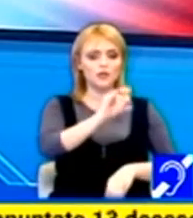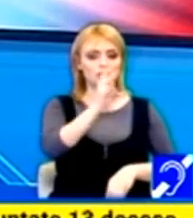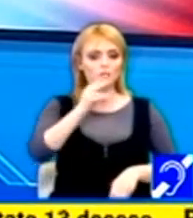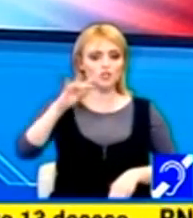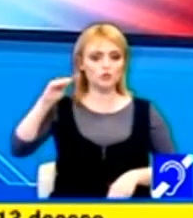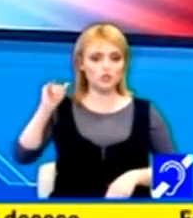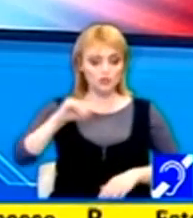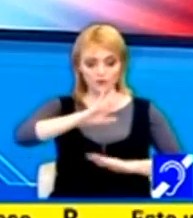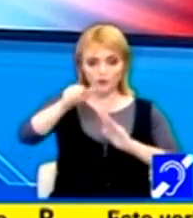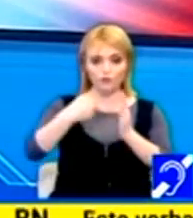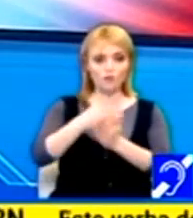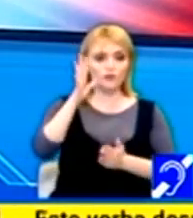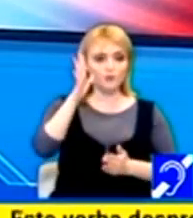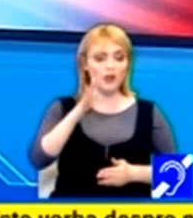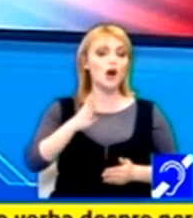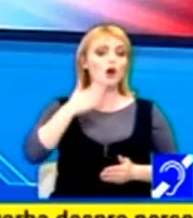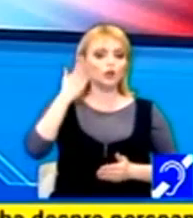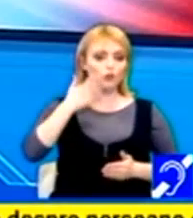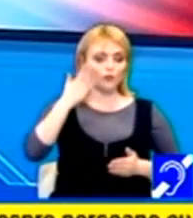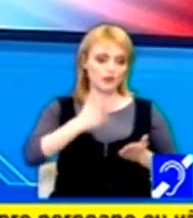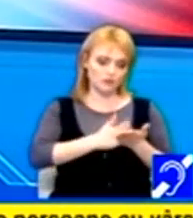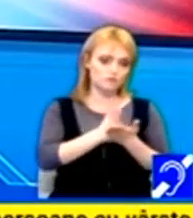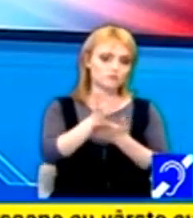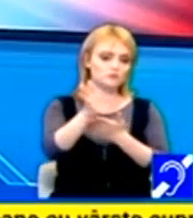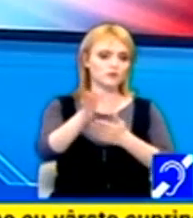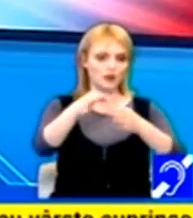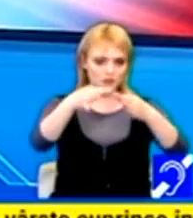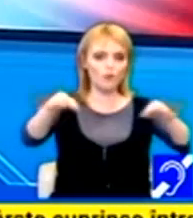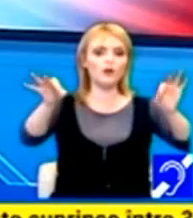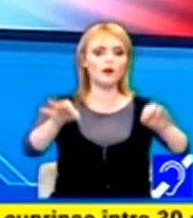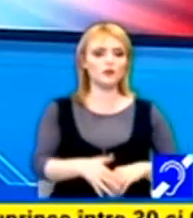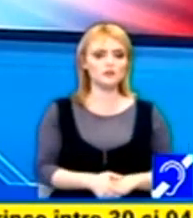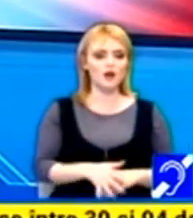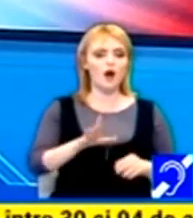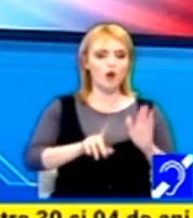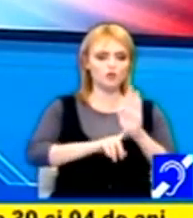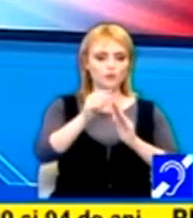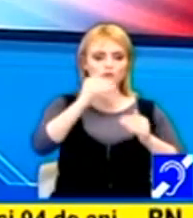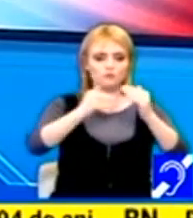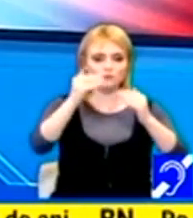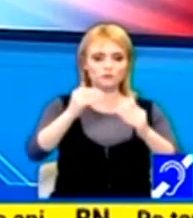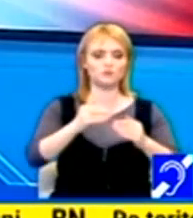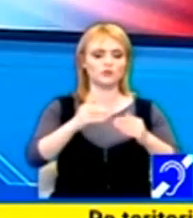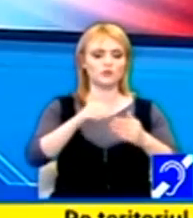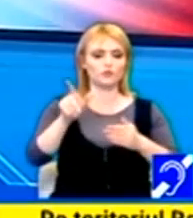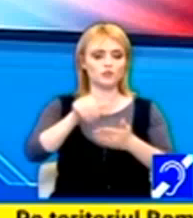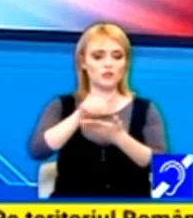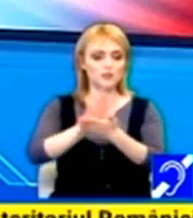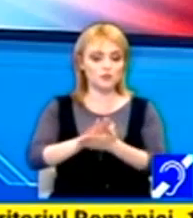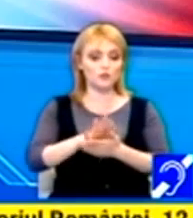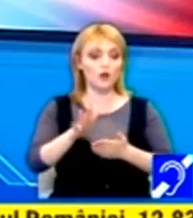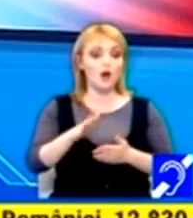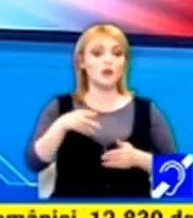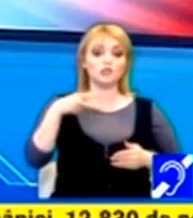Din acel moment, România a pășit pe drumul democrației, ca urmare a progreselor înregistrate. La 1 ianuarie